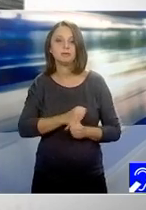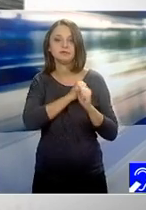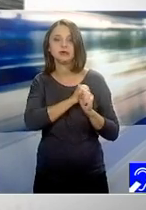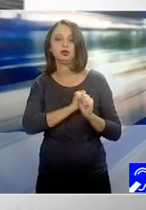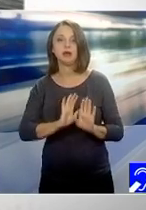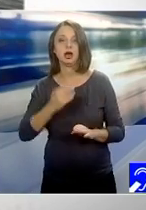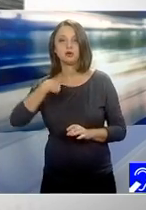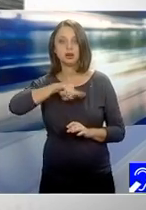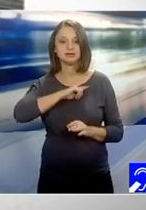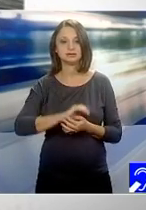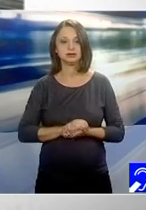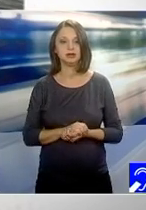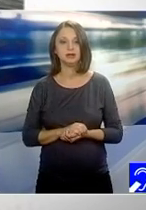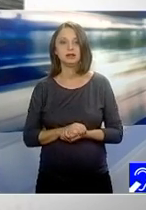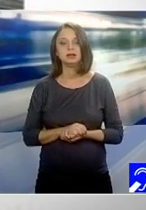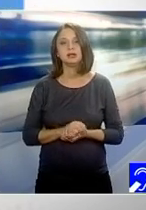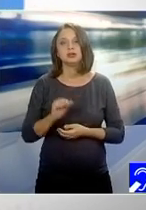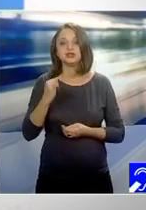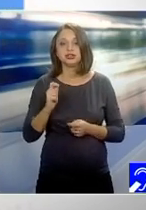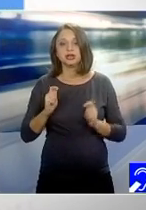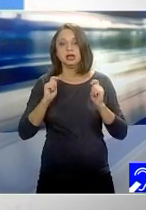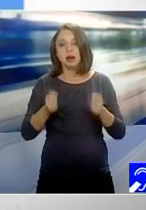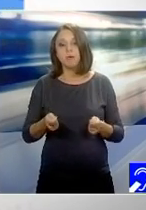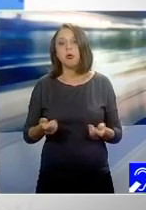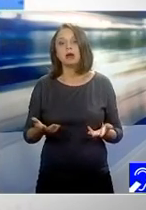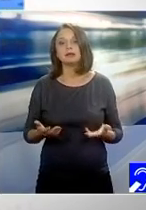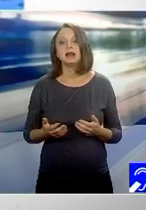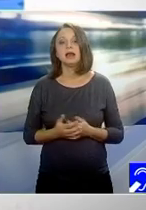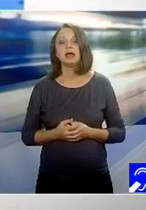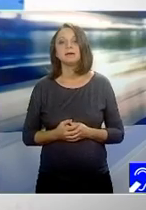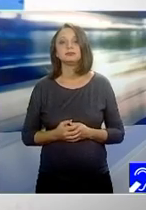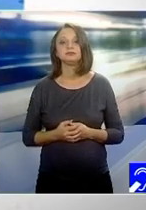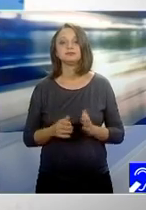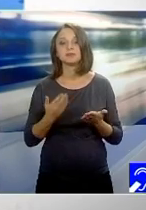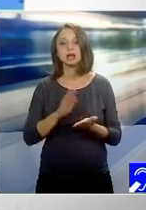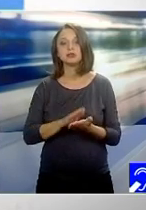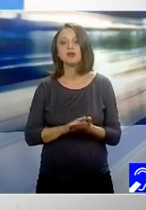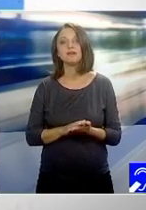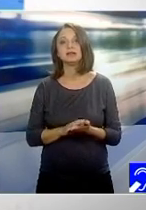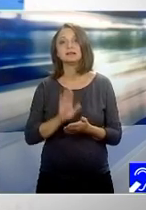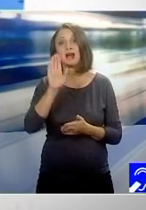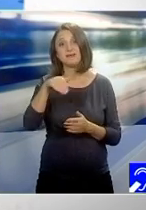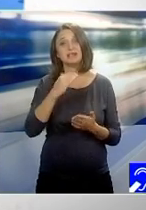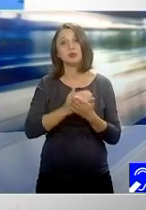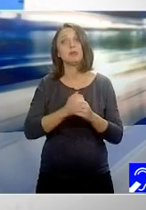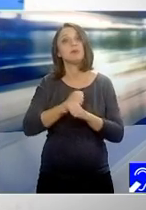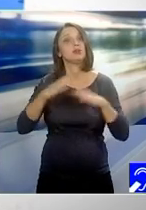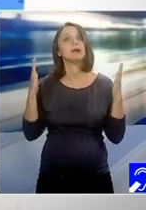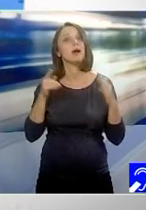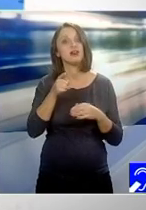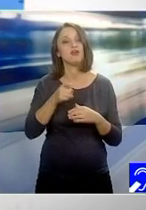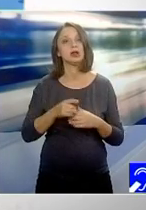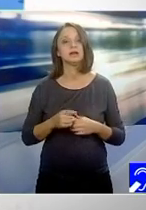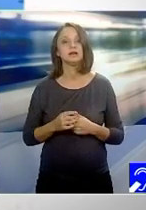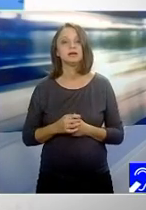afirmație. Și rapoartele, și Greenpeace, și celelalte dovedesc că aveți mari probleme. Avem noi mari probleme. Nu